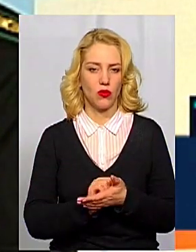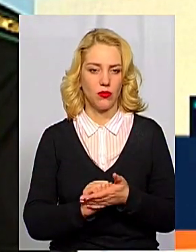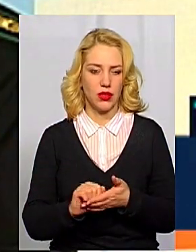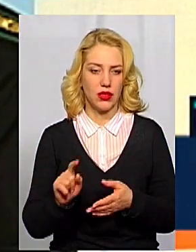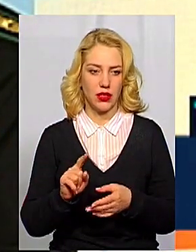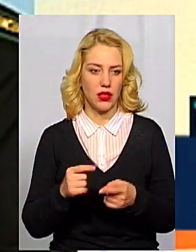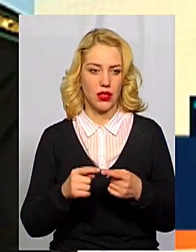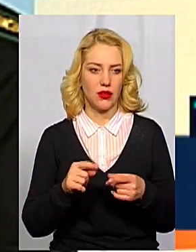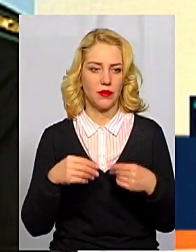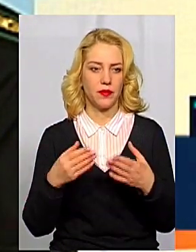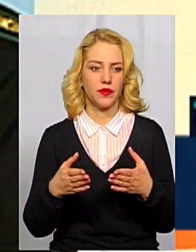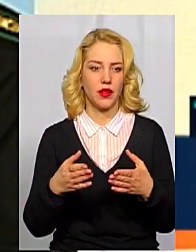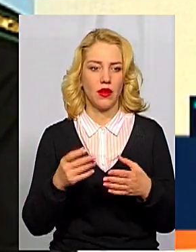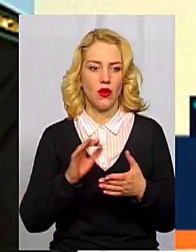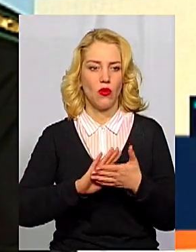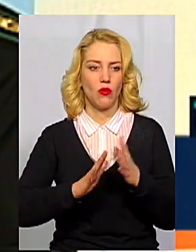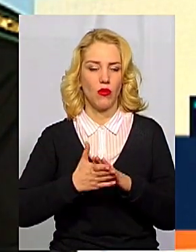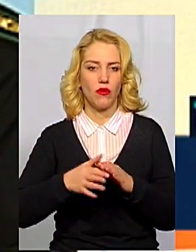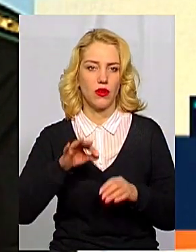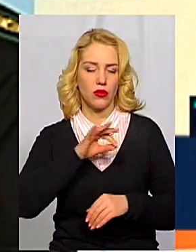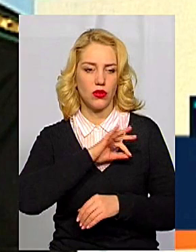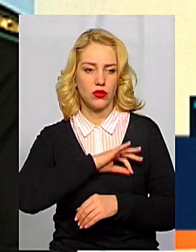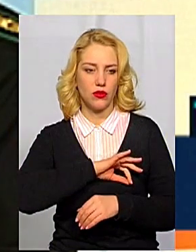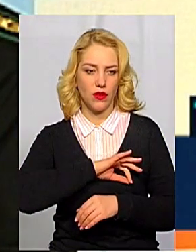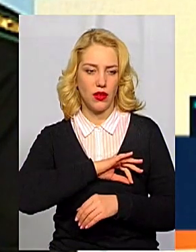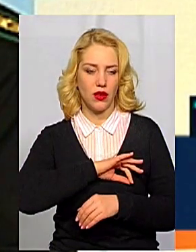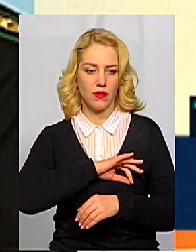до проведення рубки головного користування. І